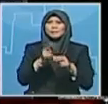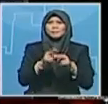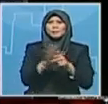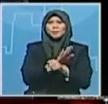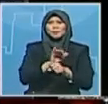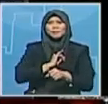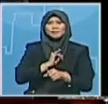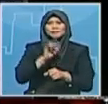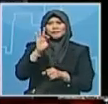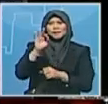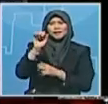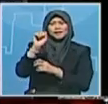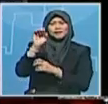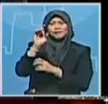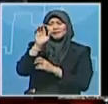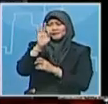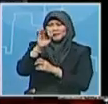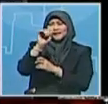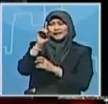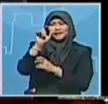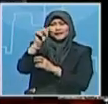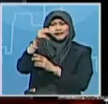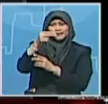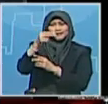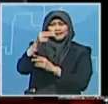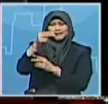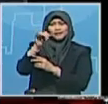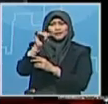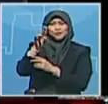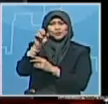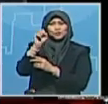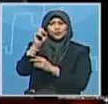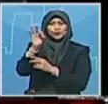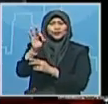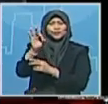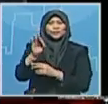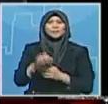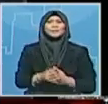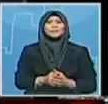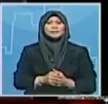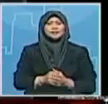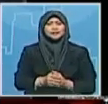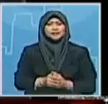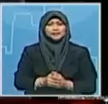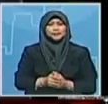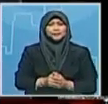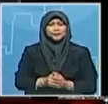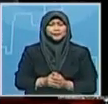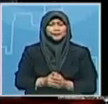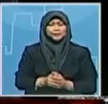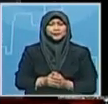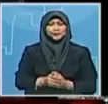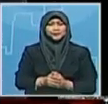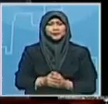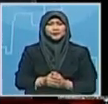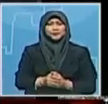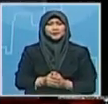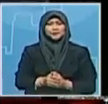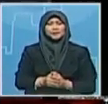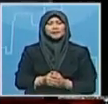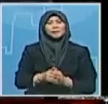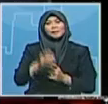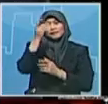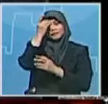Nama penuh. Okay, Fadilah Yusof. Okey, Fadilah double L ya? Double L. Fadilah Yusof, Yusof. Datuk